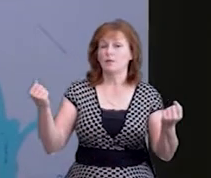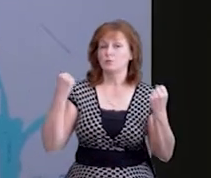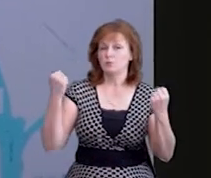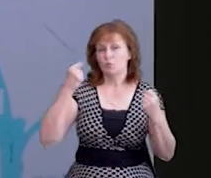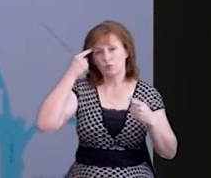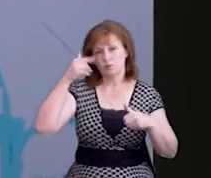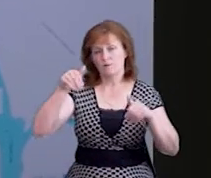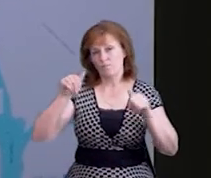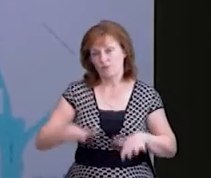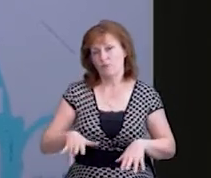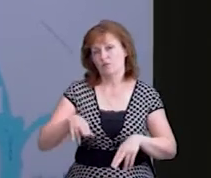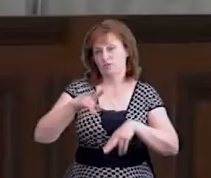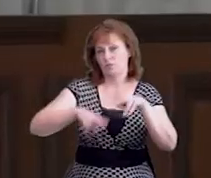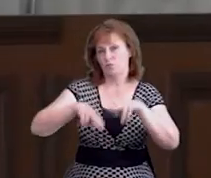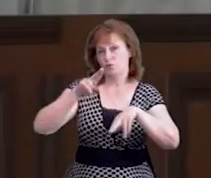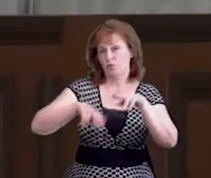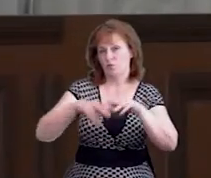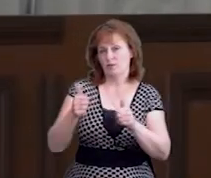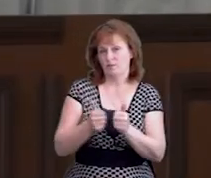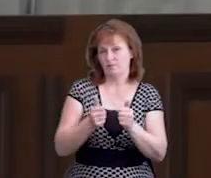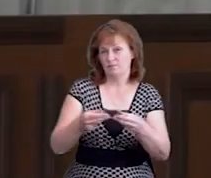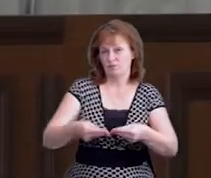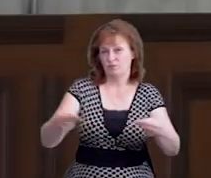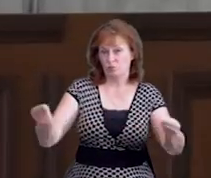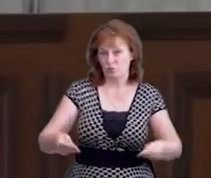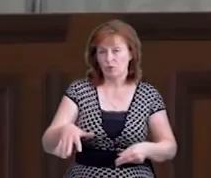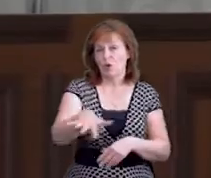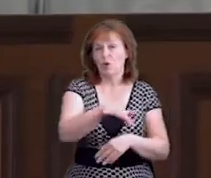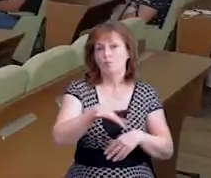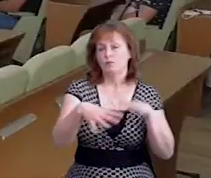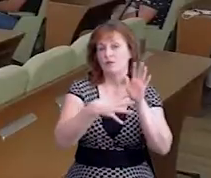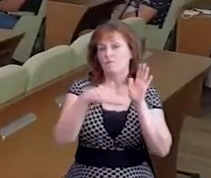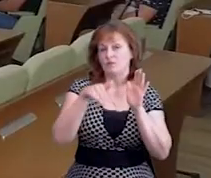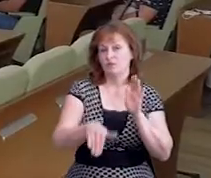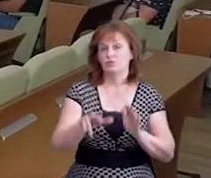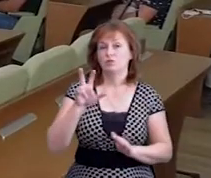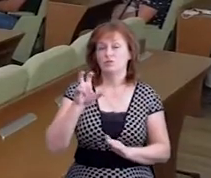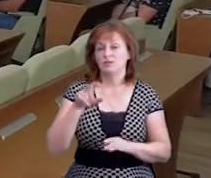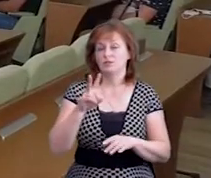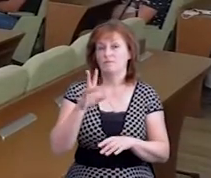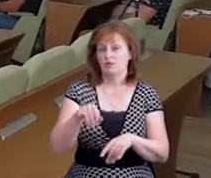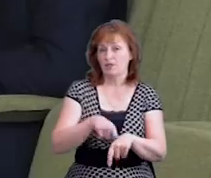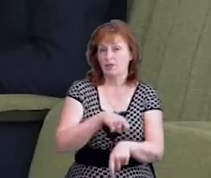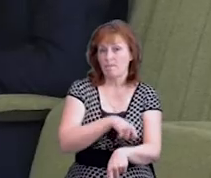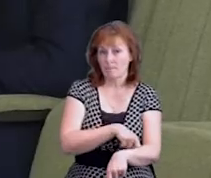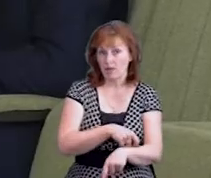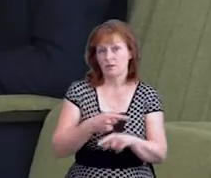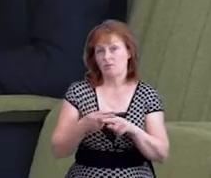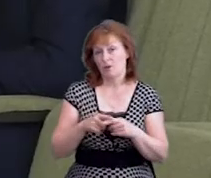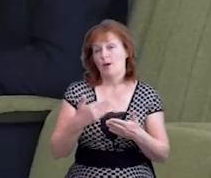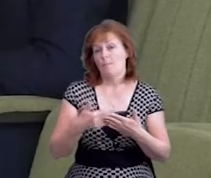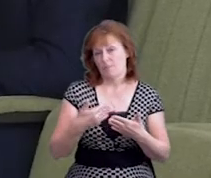вирішили будувати у Мар'їному гаю. Він буде площею 9300 метрів квадратних. Попередня його вартість –